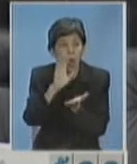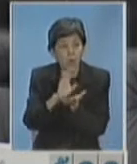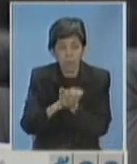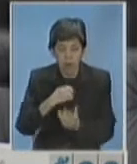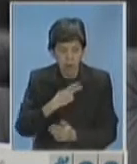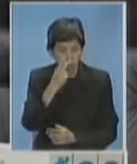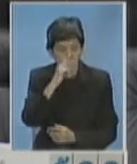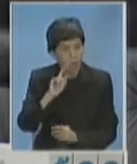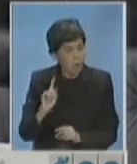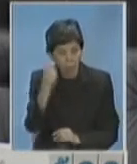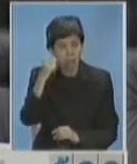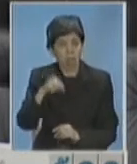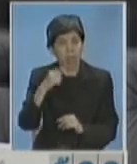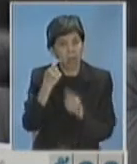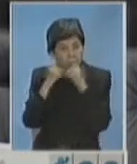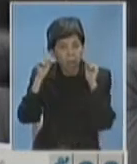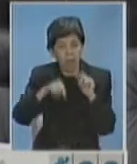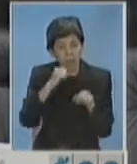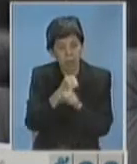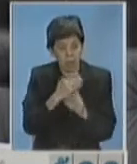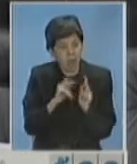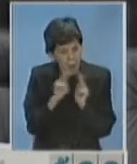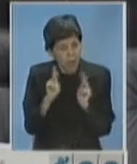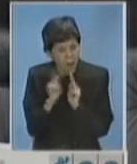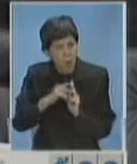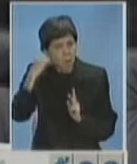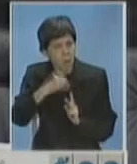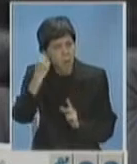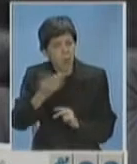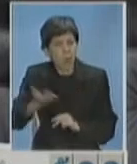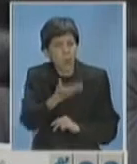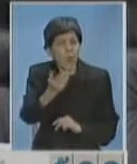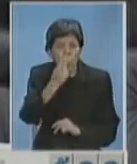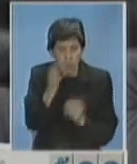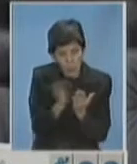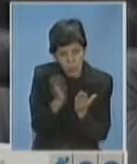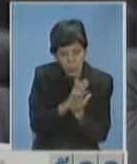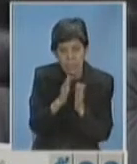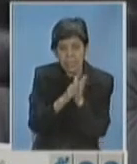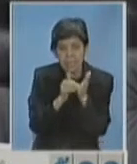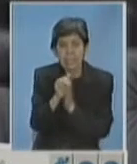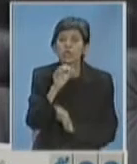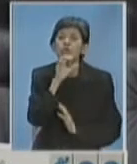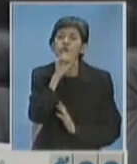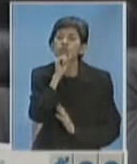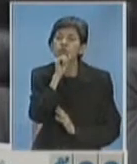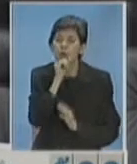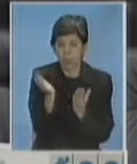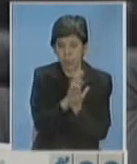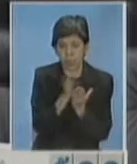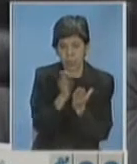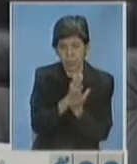คยเห็นมาก่อนนะคะดิฉันเคยเป็นกรรมาธิการมาหลายปีท่านสมาชิกช่วยกรุณาเปิดเล่มสีส้มนะคะ